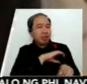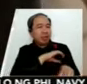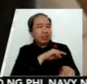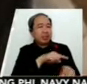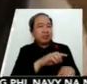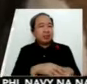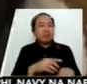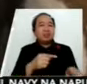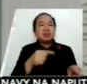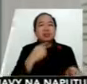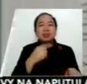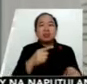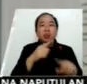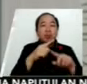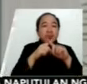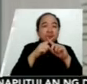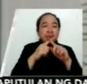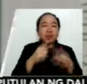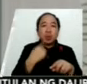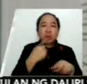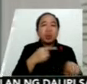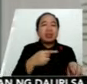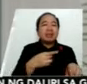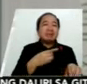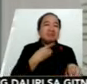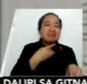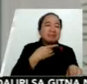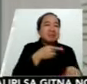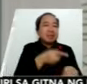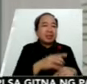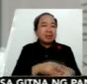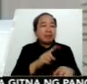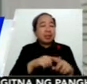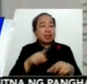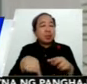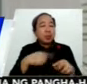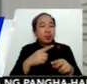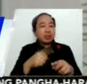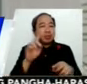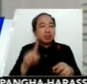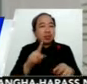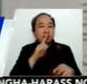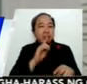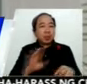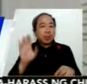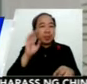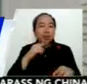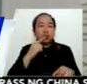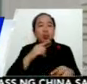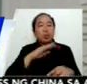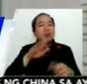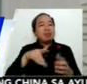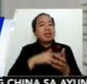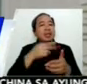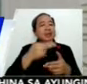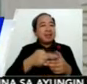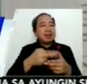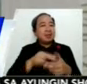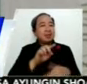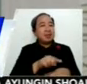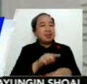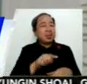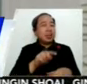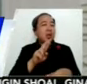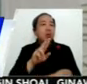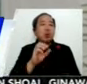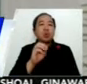VP Sara kung sino ito. Pero nang hindi banggitin ni VP Sara sa isang talumpati, ang middle name ni Pangulong Marcos sa Romualdez, naging